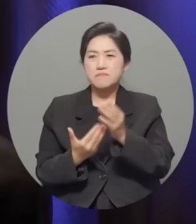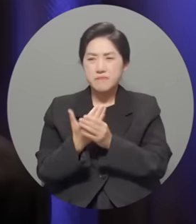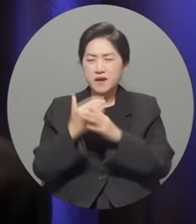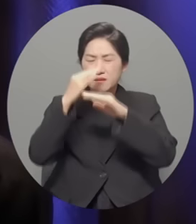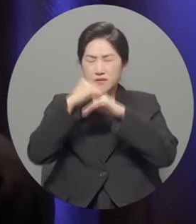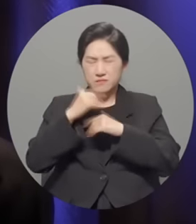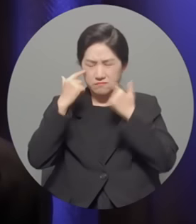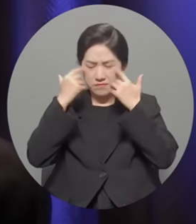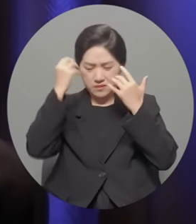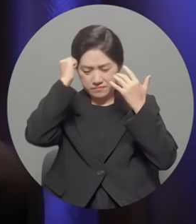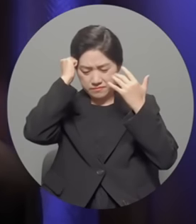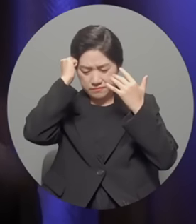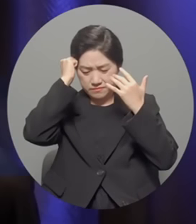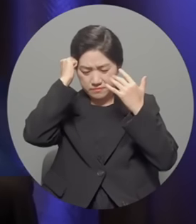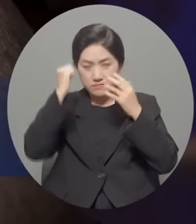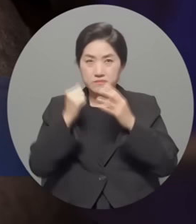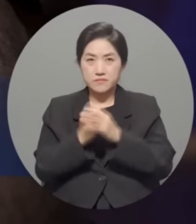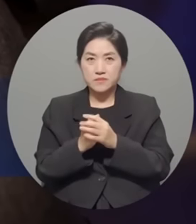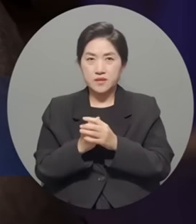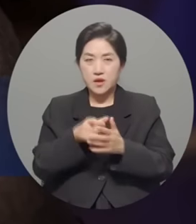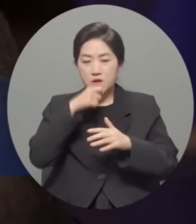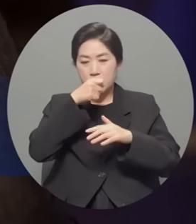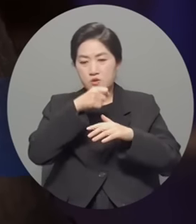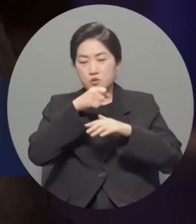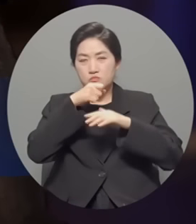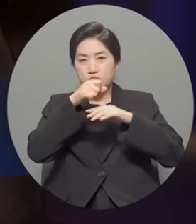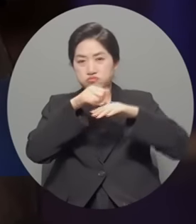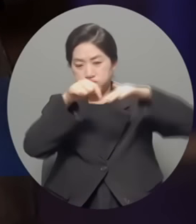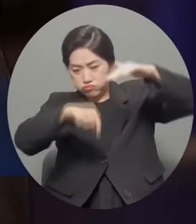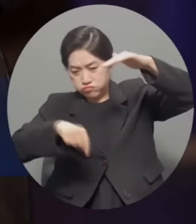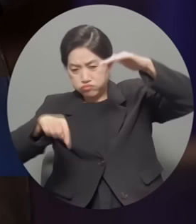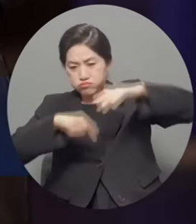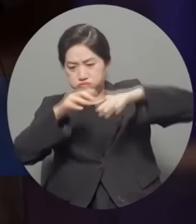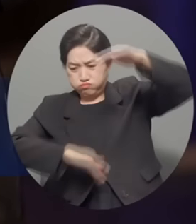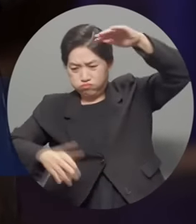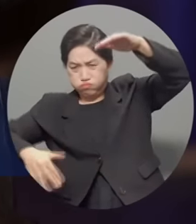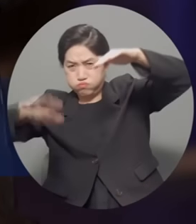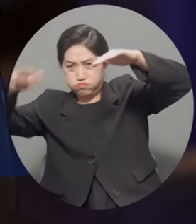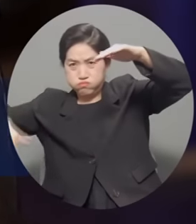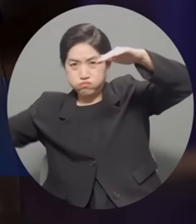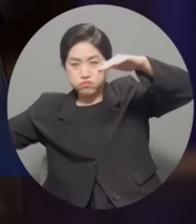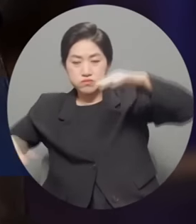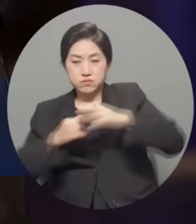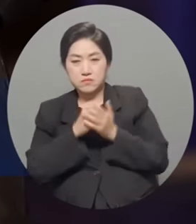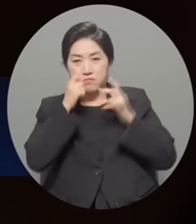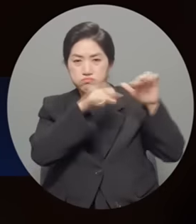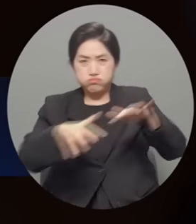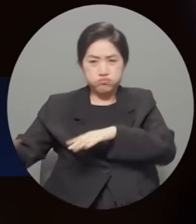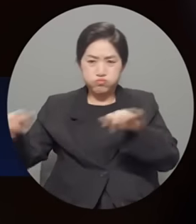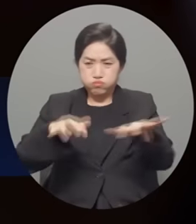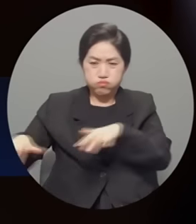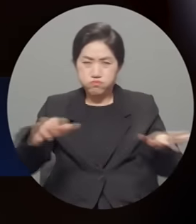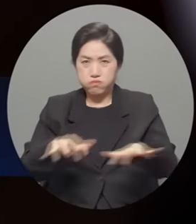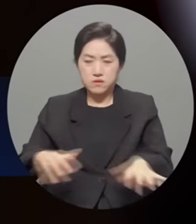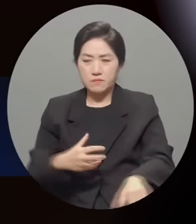기억하고 있습니다. 수심도 일정하지도 않아 보이고 물살이 좀 많이 심했어가지고 눈으로